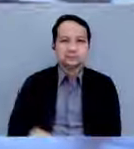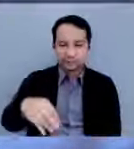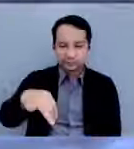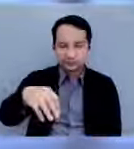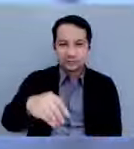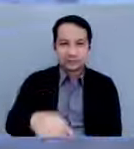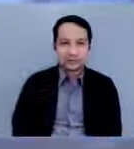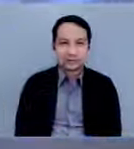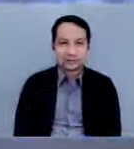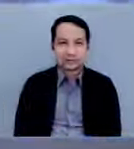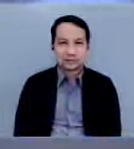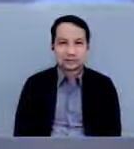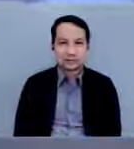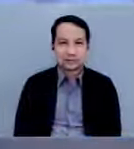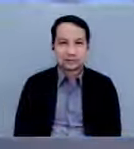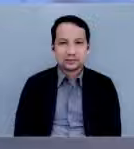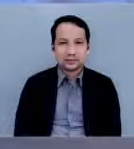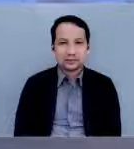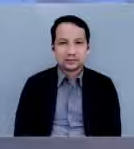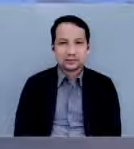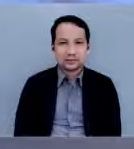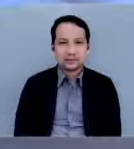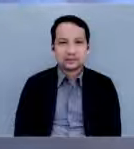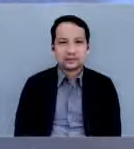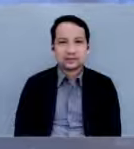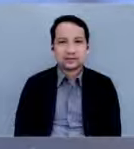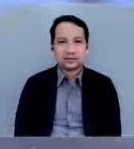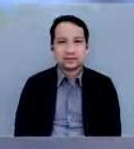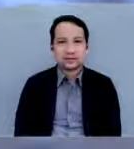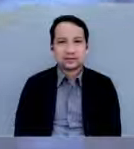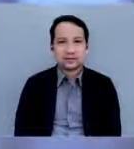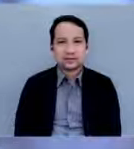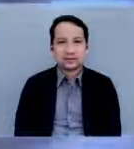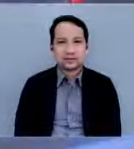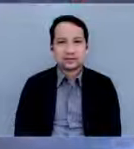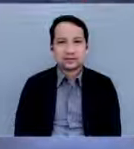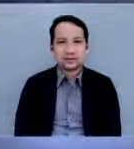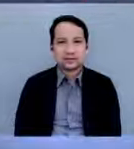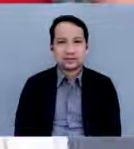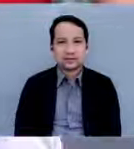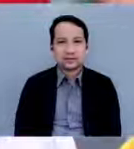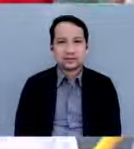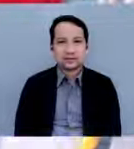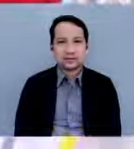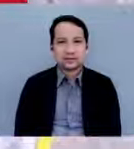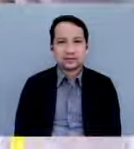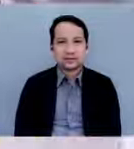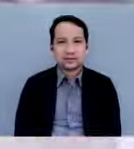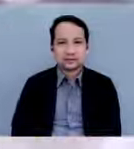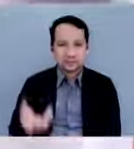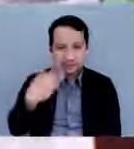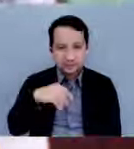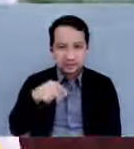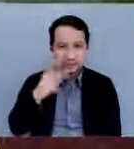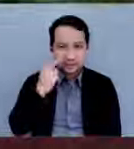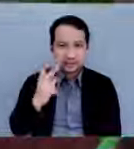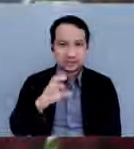pagka, ano, majorette, ano? Diba? Ganda! Ang ganda tingnan pag si Miss Cathy gumawa